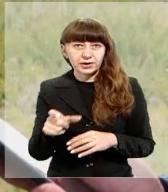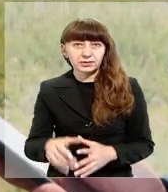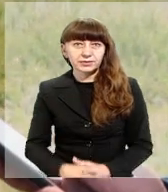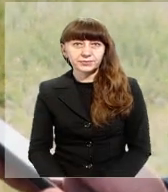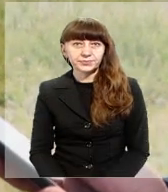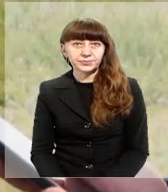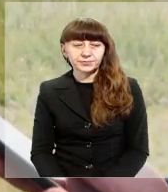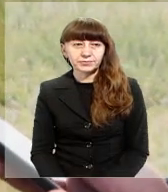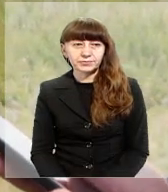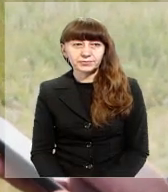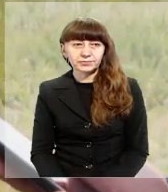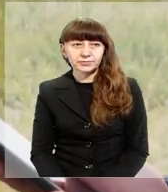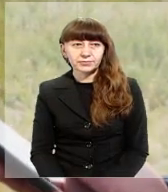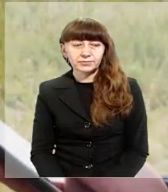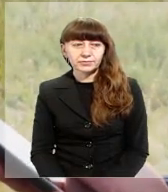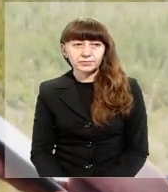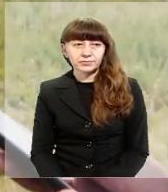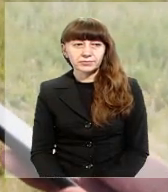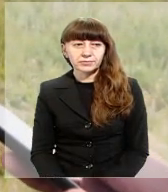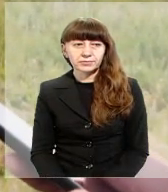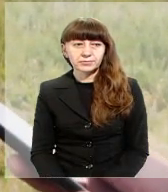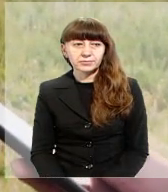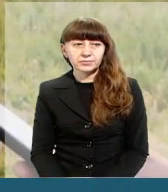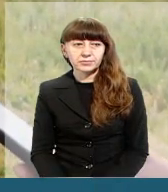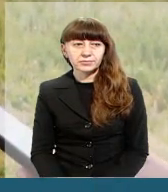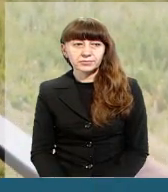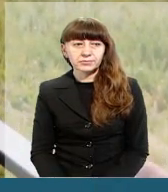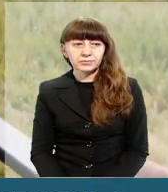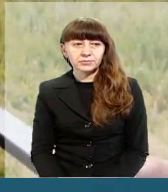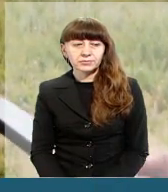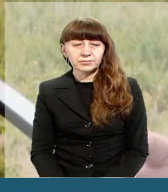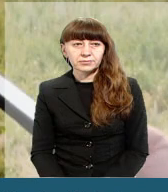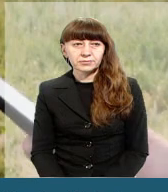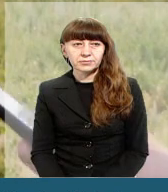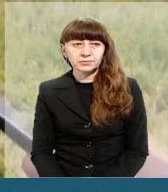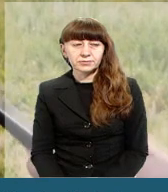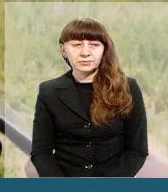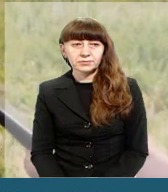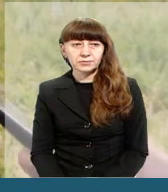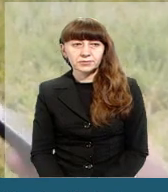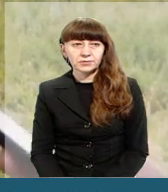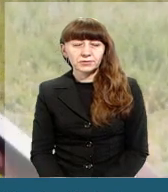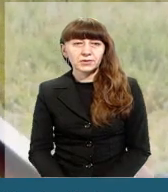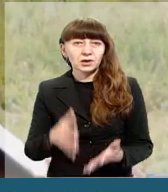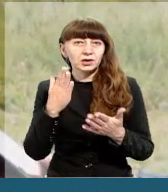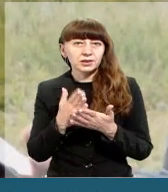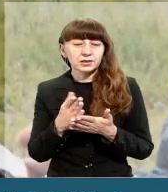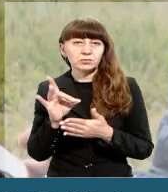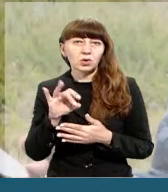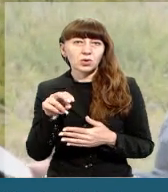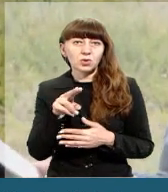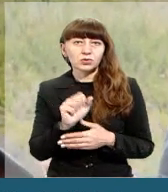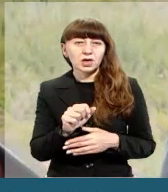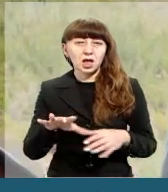осы Қостанай жылқысының әмбебап жылқы екенін көрсету. Оның ішінде Қостанай жылқысының шыдамдылығы, Қостанай